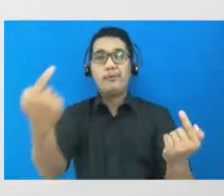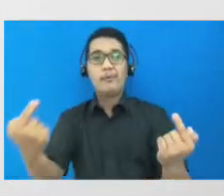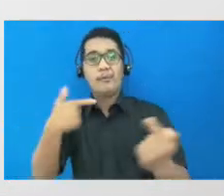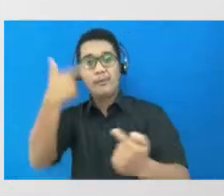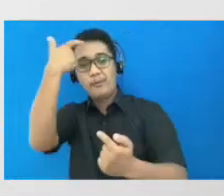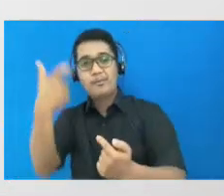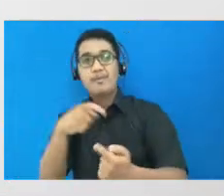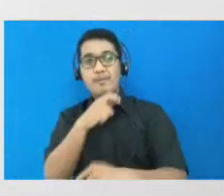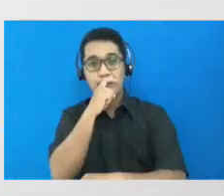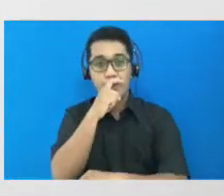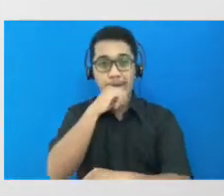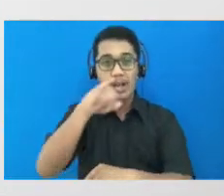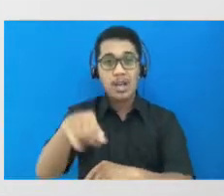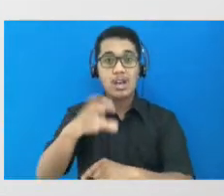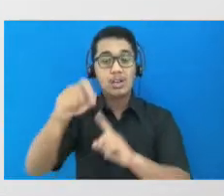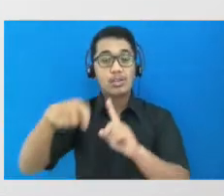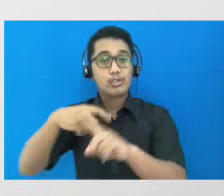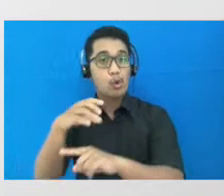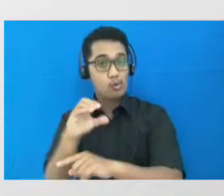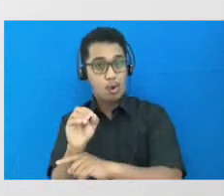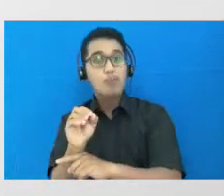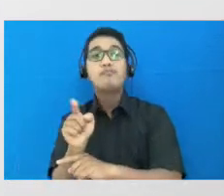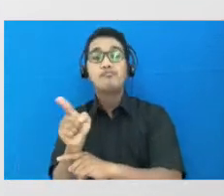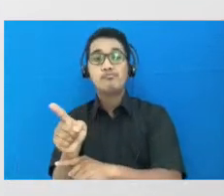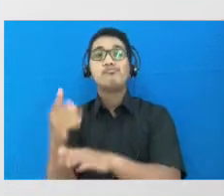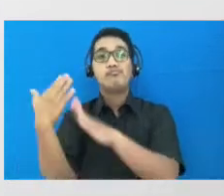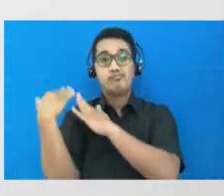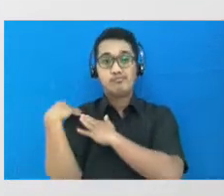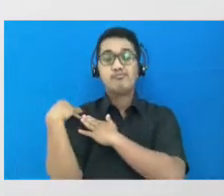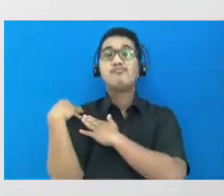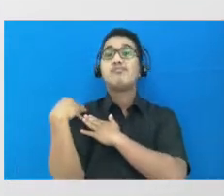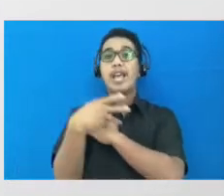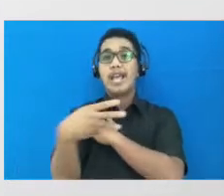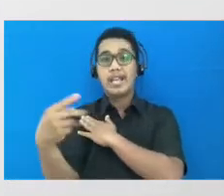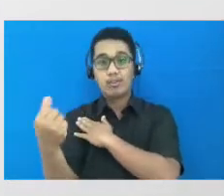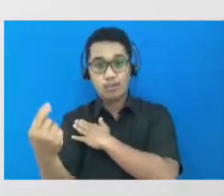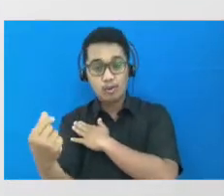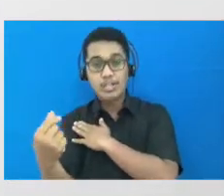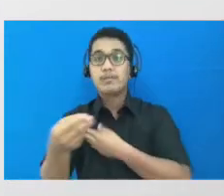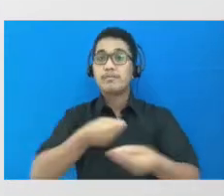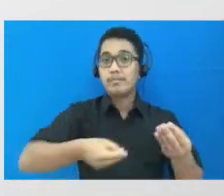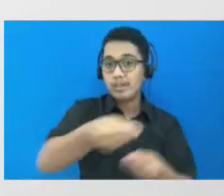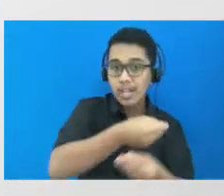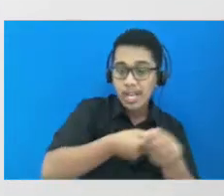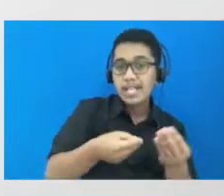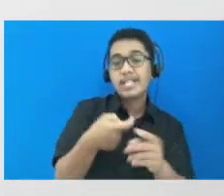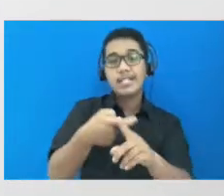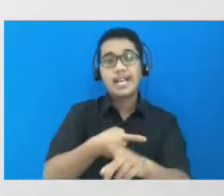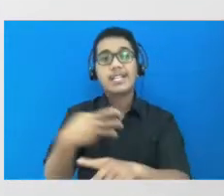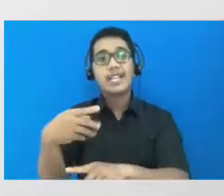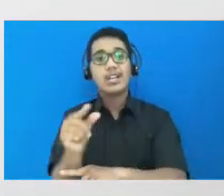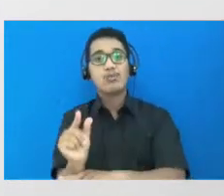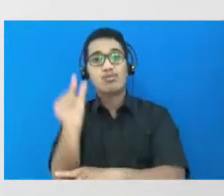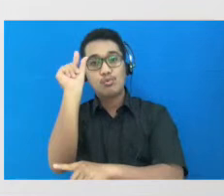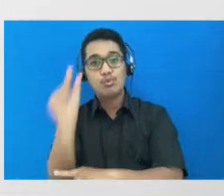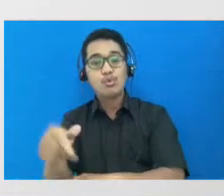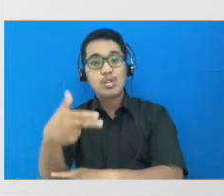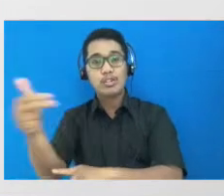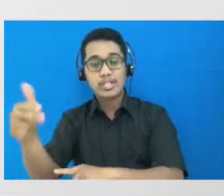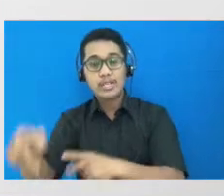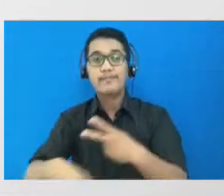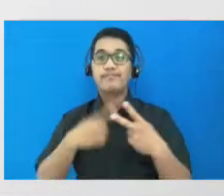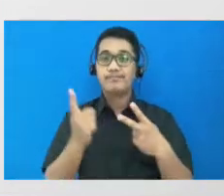hadir Pak Joko Tirto Raharjo, Pejabat Ekonomi dan Perdagangan Delegasi Uni Eropa untuk Indonesia. Ada juga